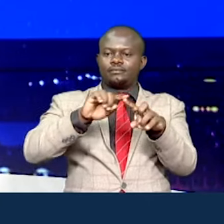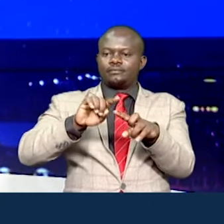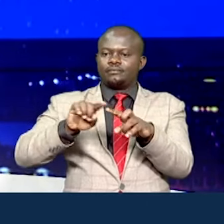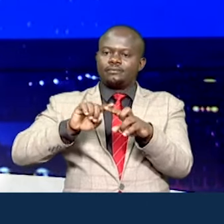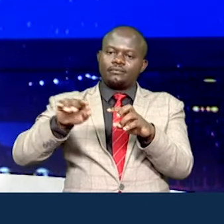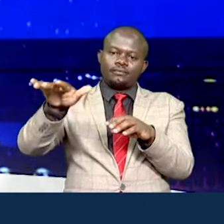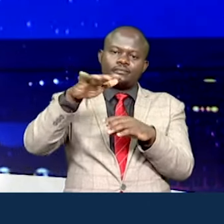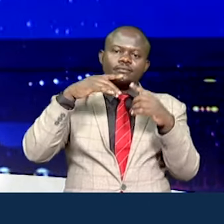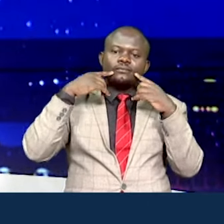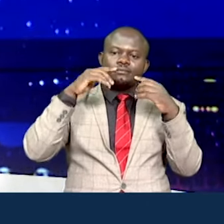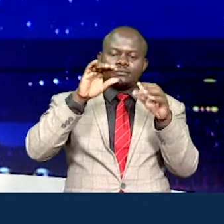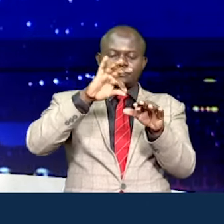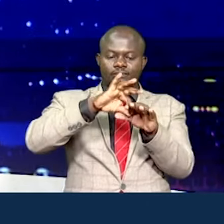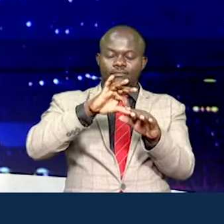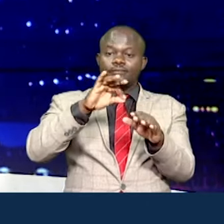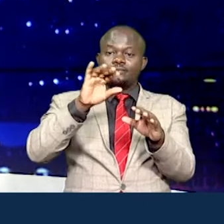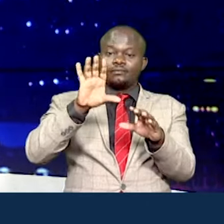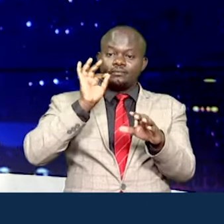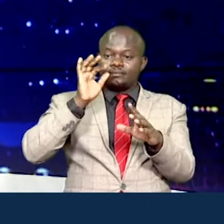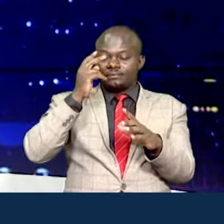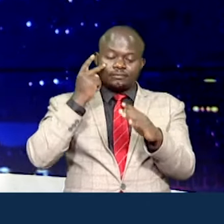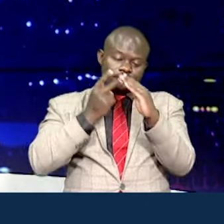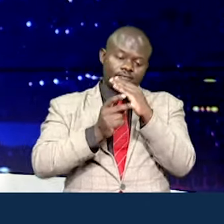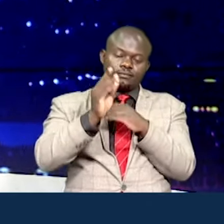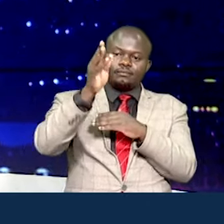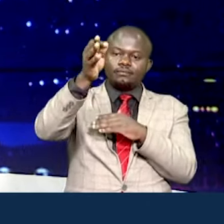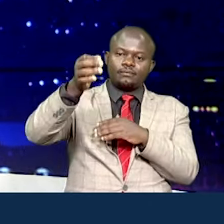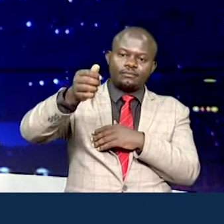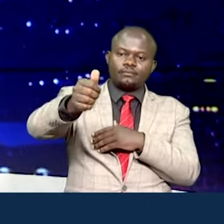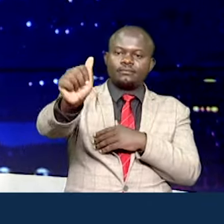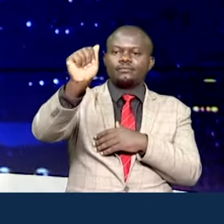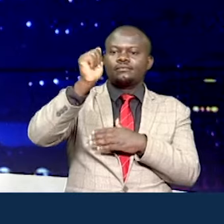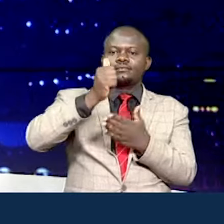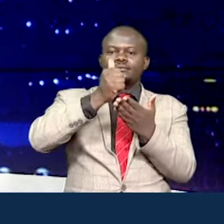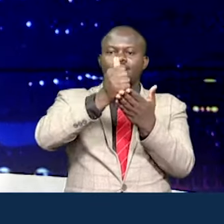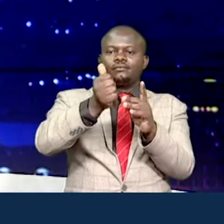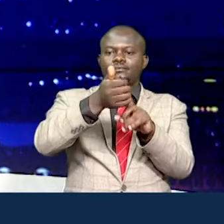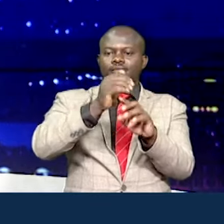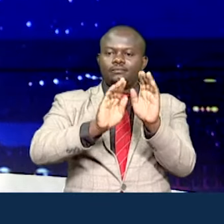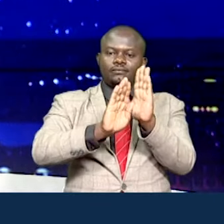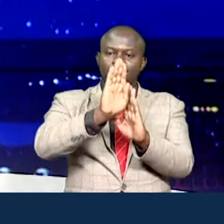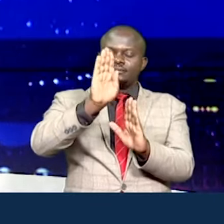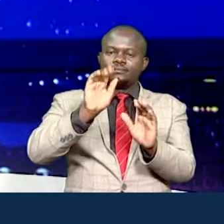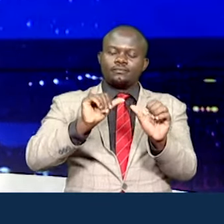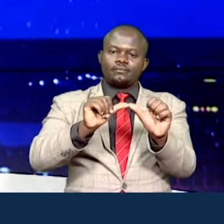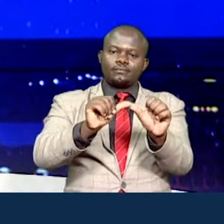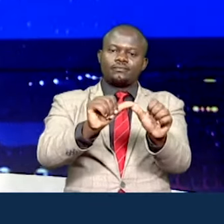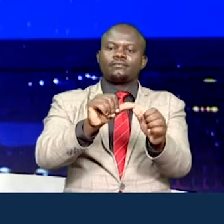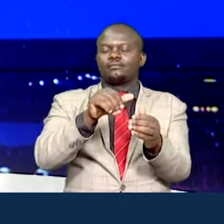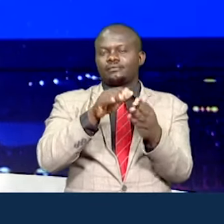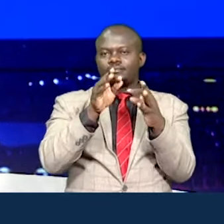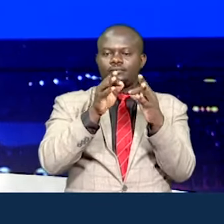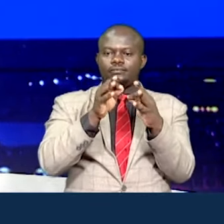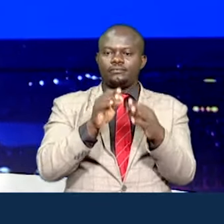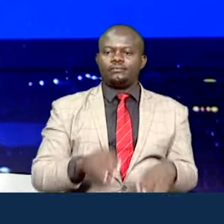ntara bavuga ko gutora ari ukwihitiramo icyerekezo cy'ejo hazaza habo kibafasha kugera ku iterambere rirambye. Ibindi kuri inkuru turabyezwaho